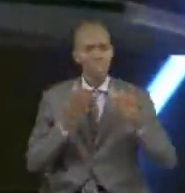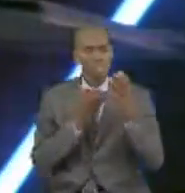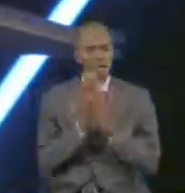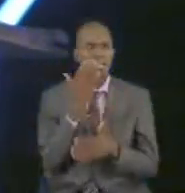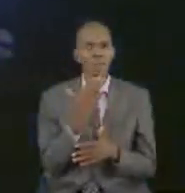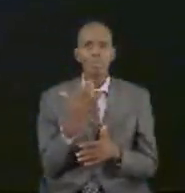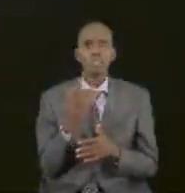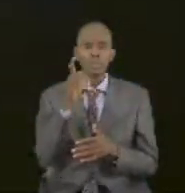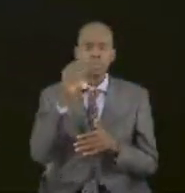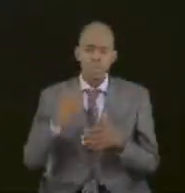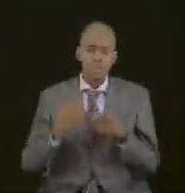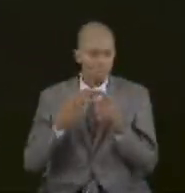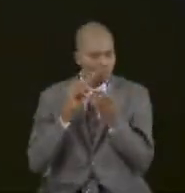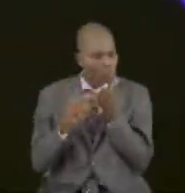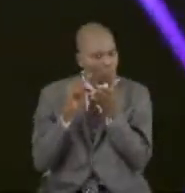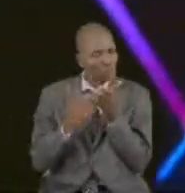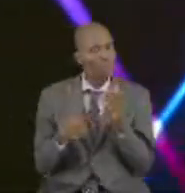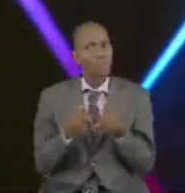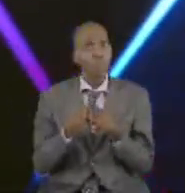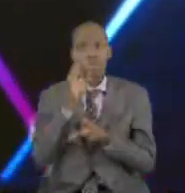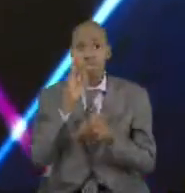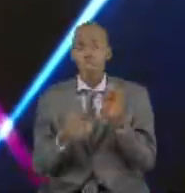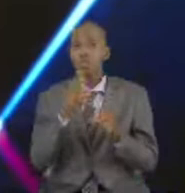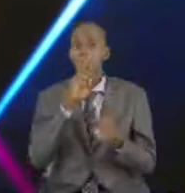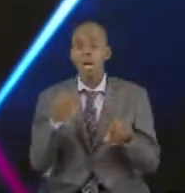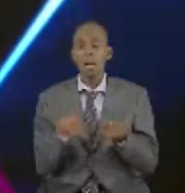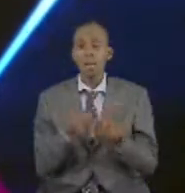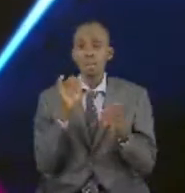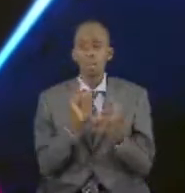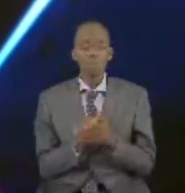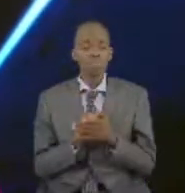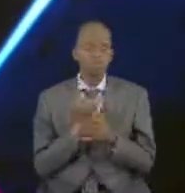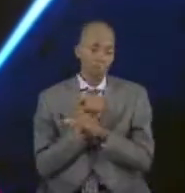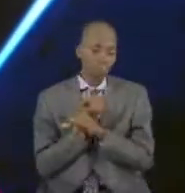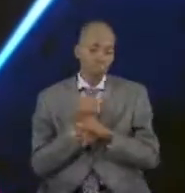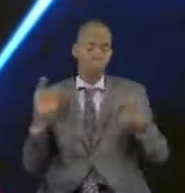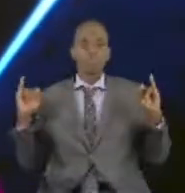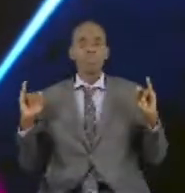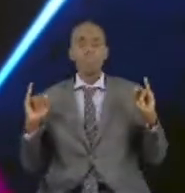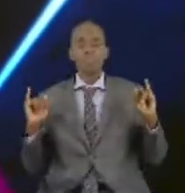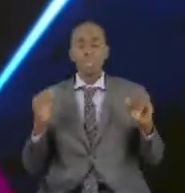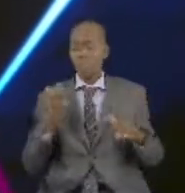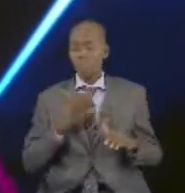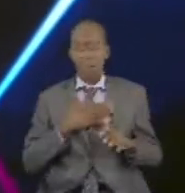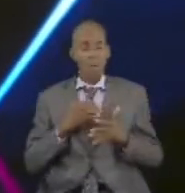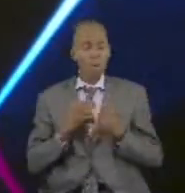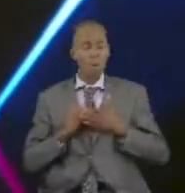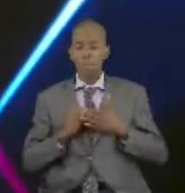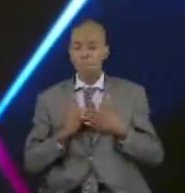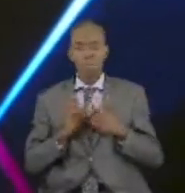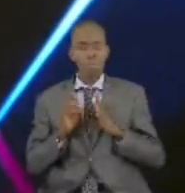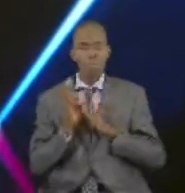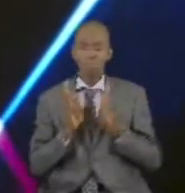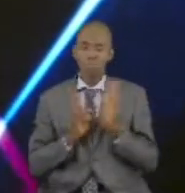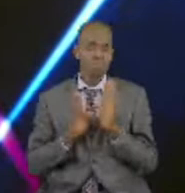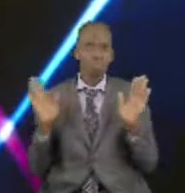beau message et la consulter si vous êtes du genre de personne vous êtes indépendant vous attend